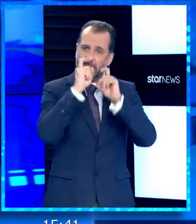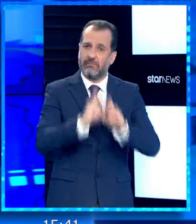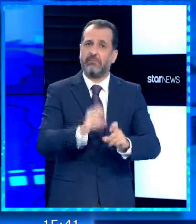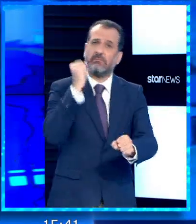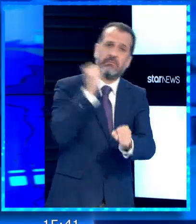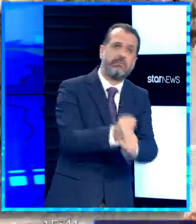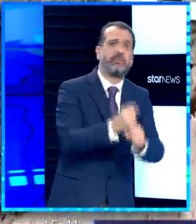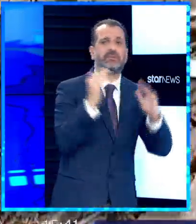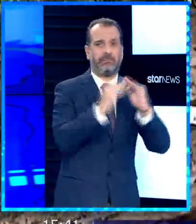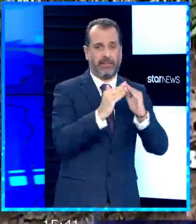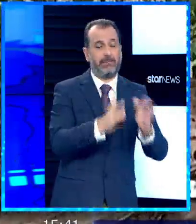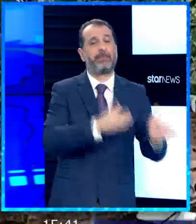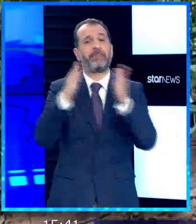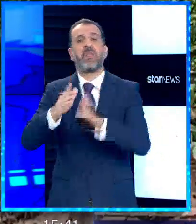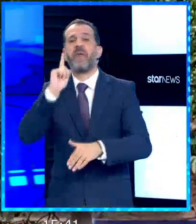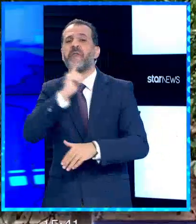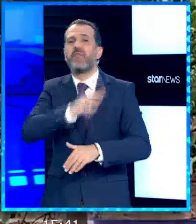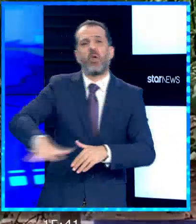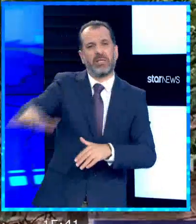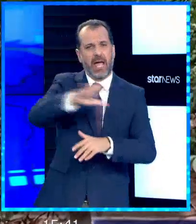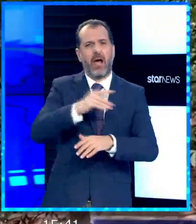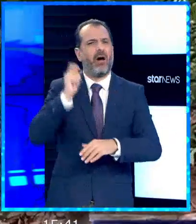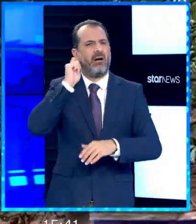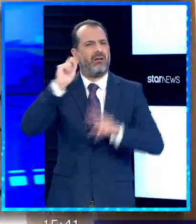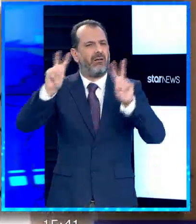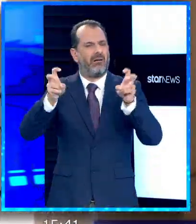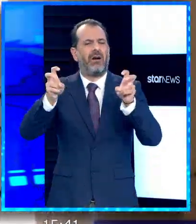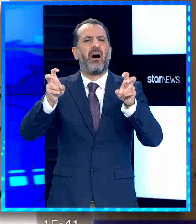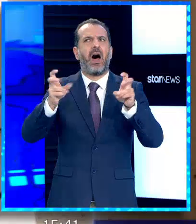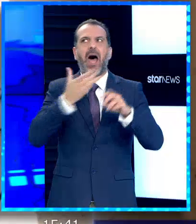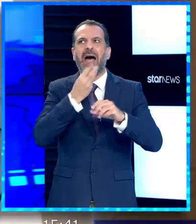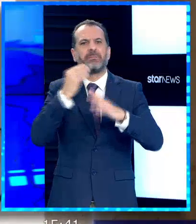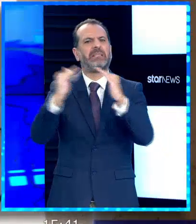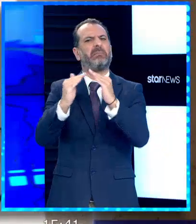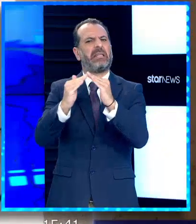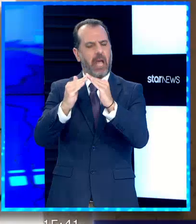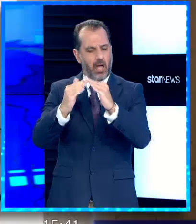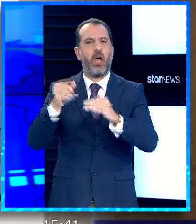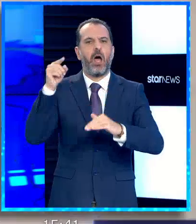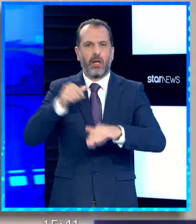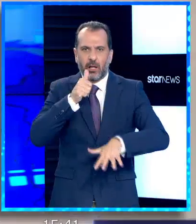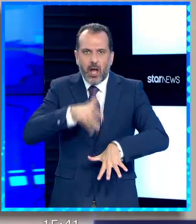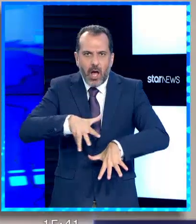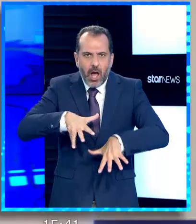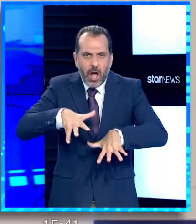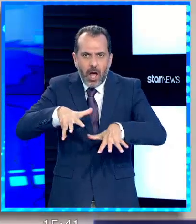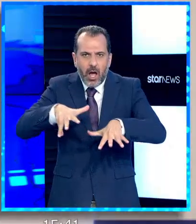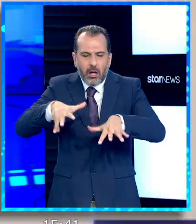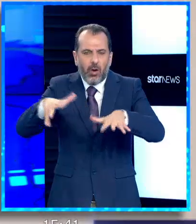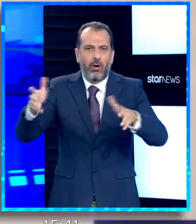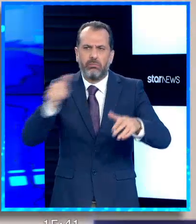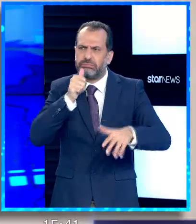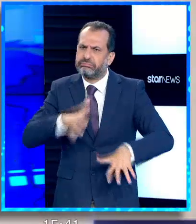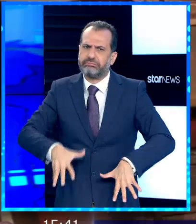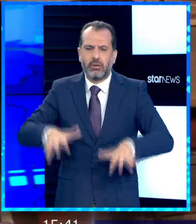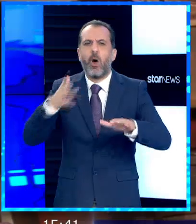στα άσπρα σπίτια Βιωτίας. Τεράστιοι όγκοι νερού και λάσπης παραλίγο να πνίξουν τους κατοίκους. Όγκος νερού που κατέβηκε από